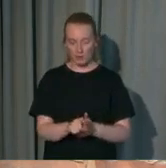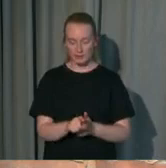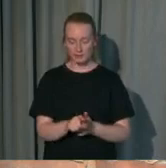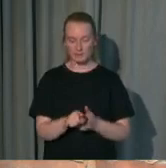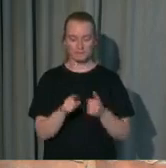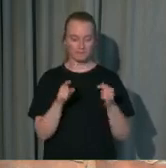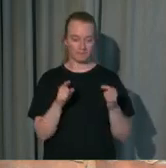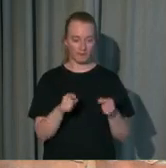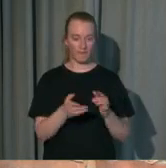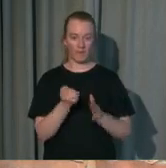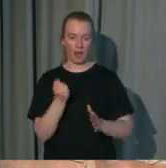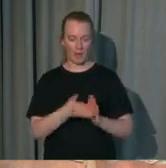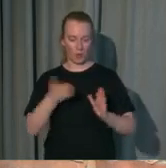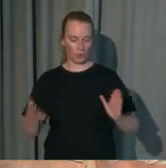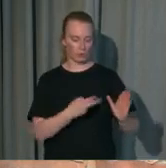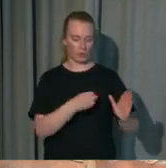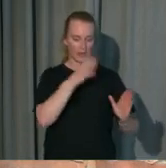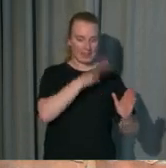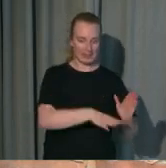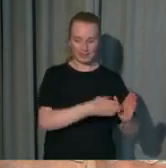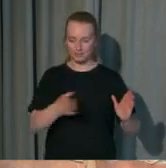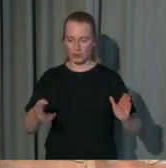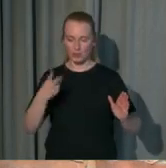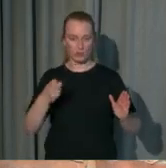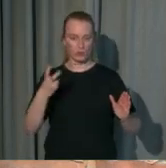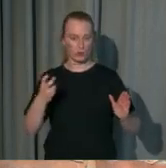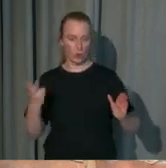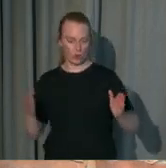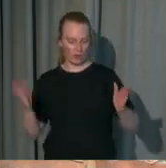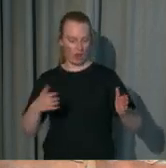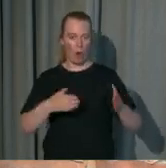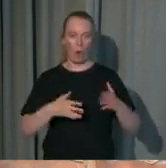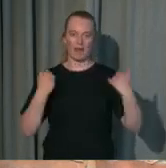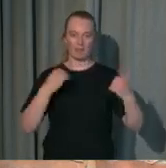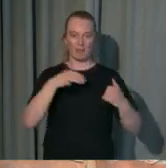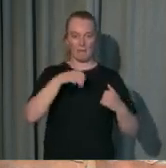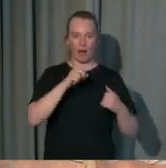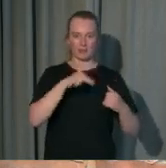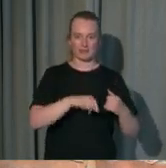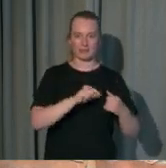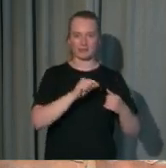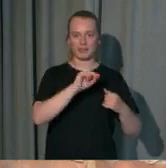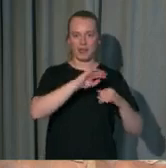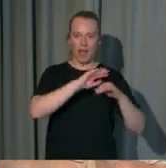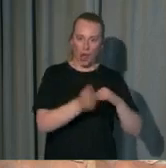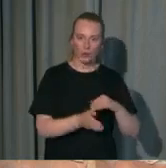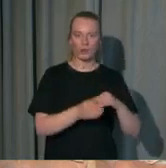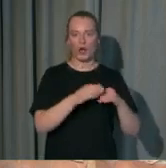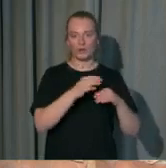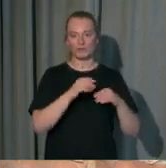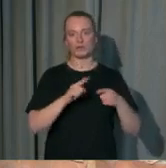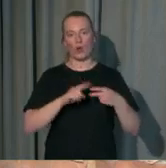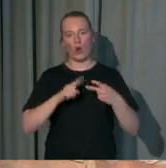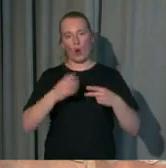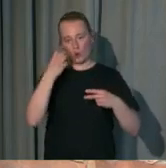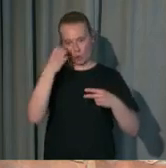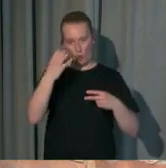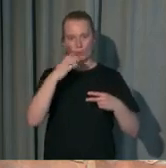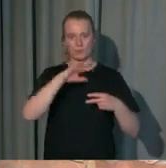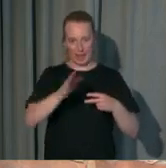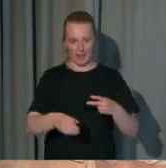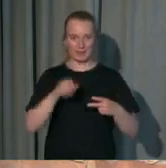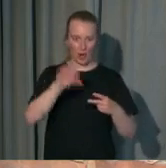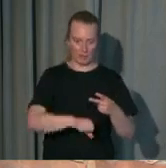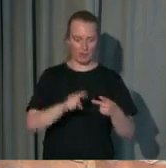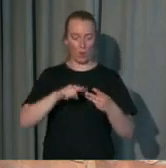perioden 2019-2022 har vi hatt Manshaus, vi har hatt Kongsbergsdrapene, og vi har nå hatt hendelsen her natt